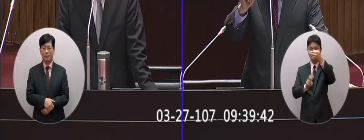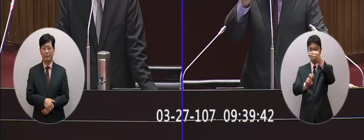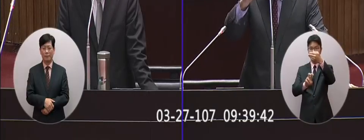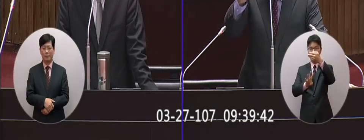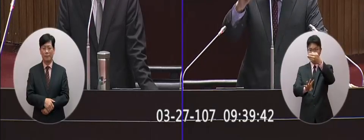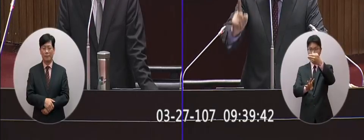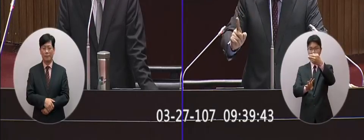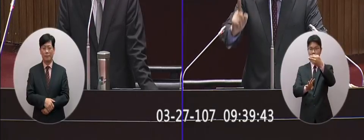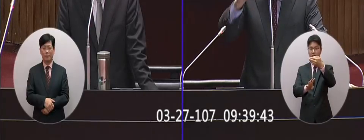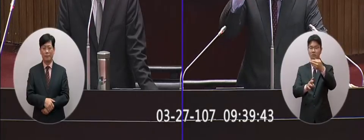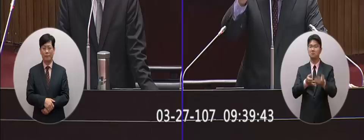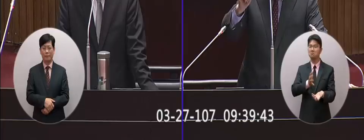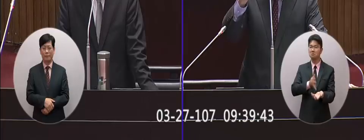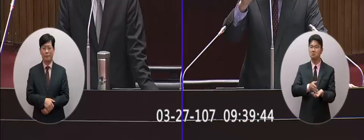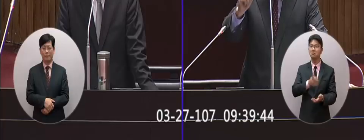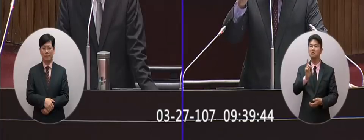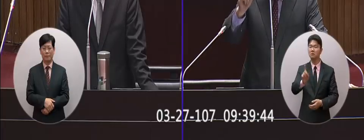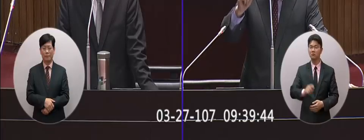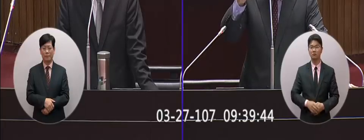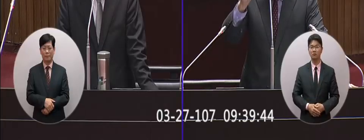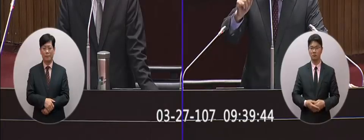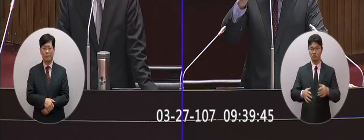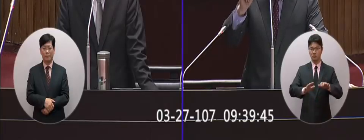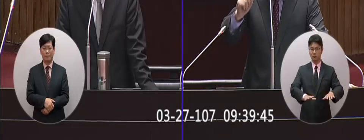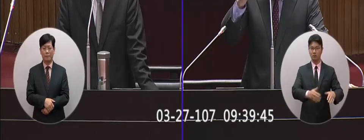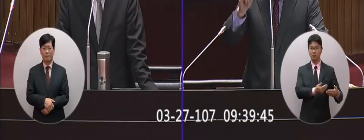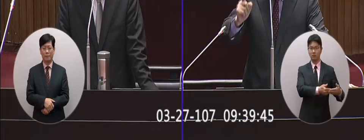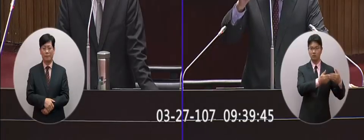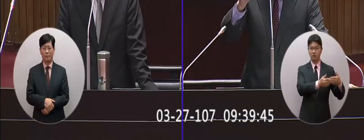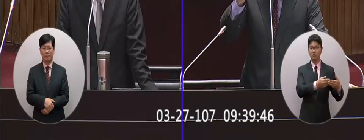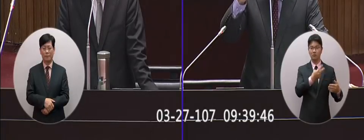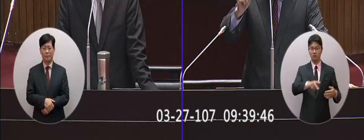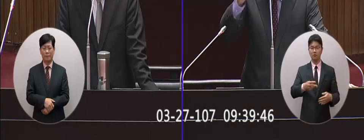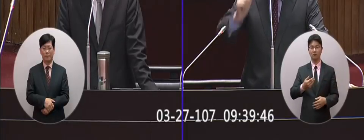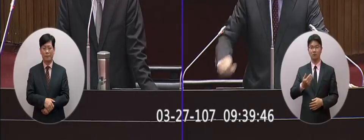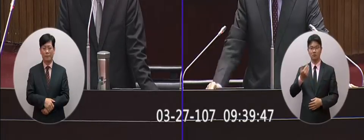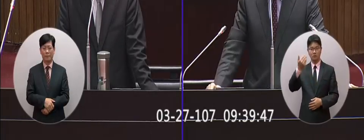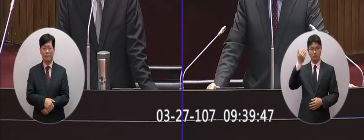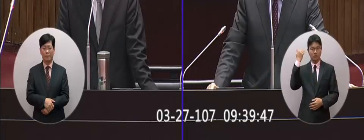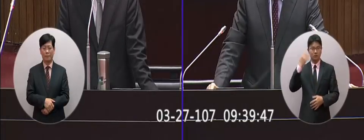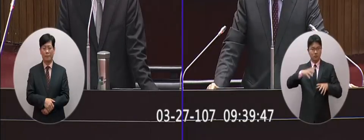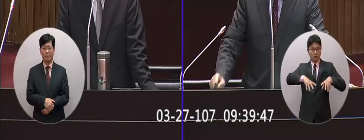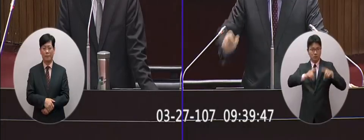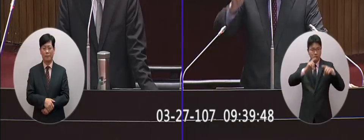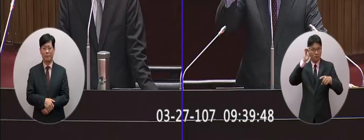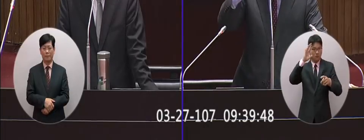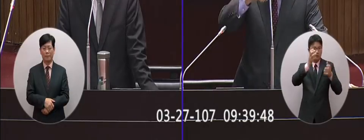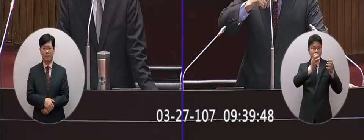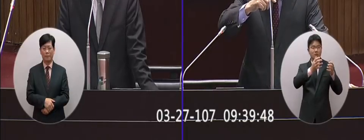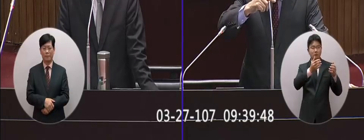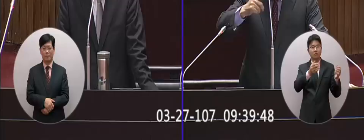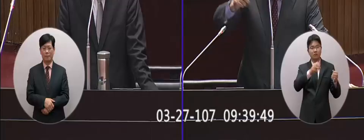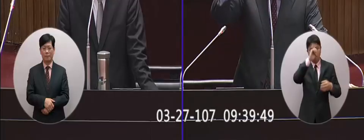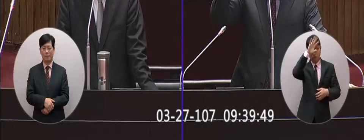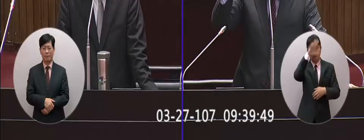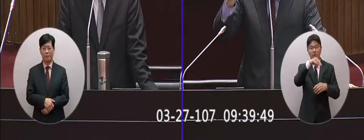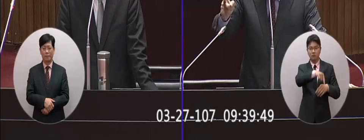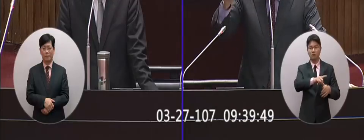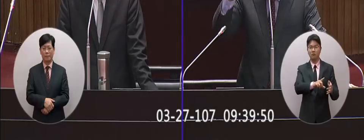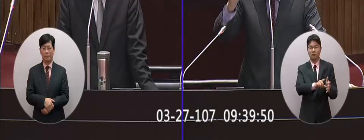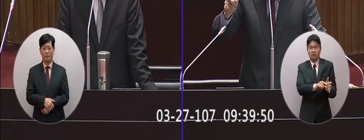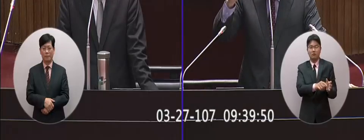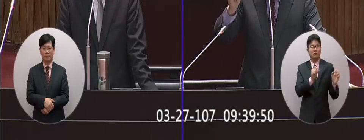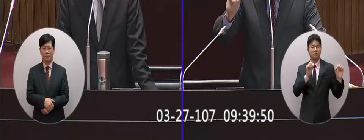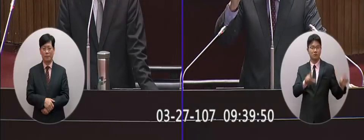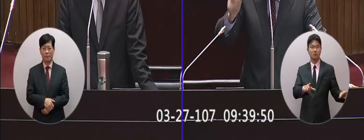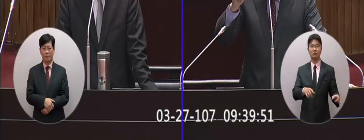2017年9月24日讲了一句话：“现在的中国跟创党时期已经很不一样。中国的崛起是